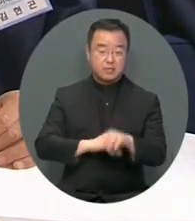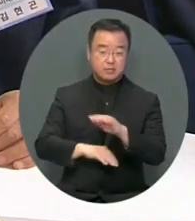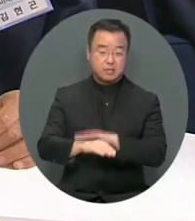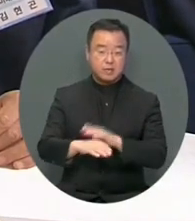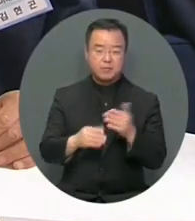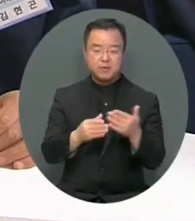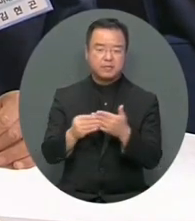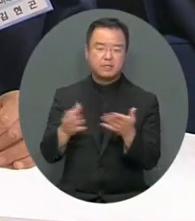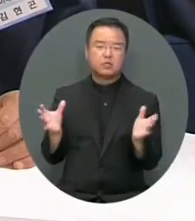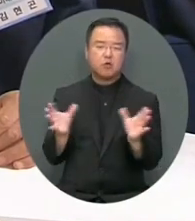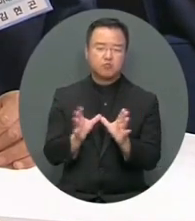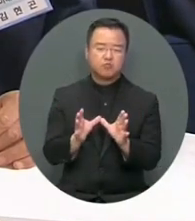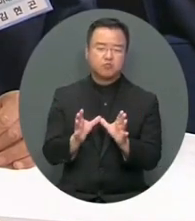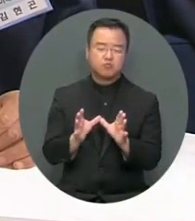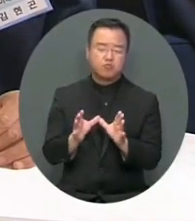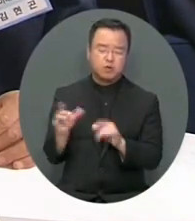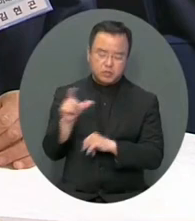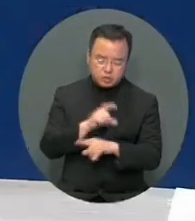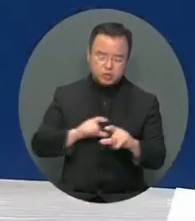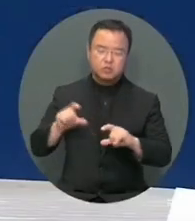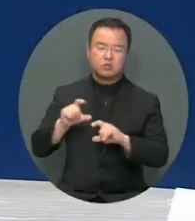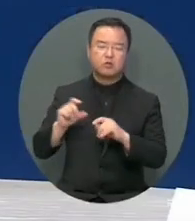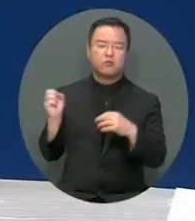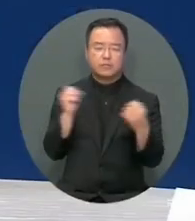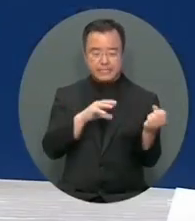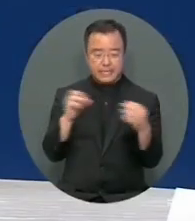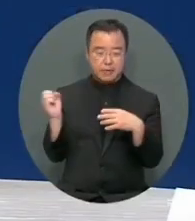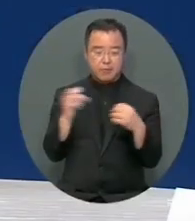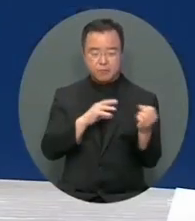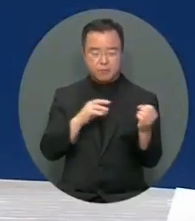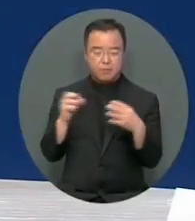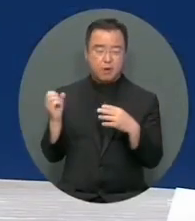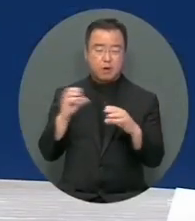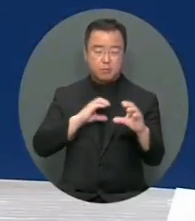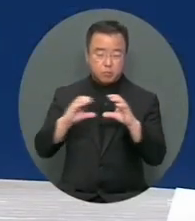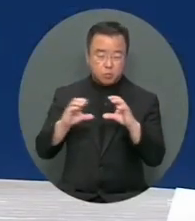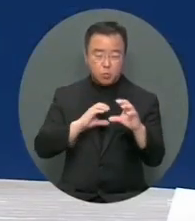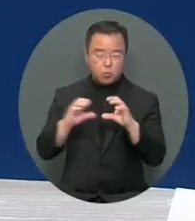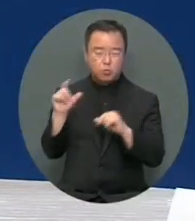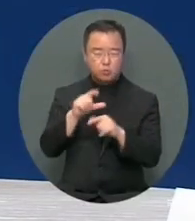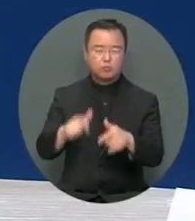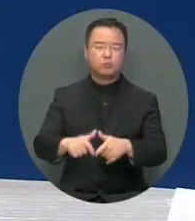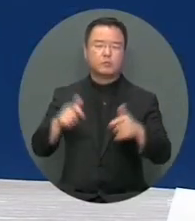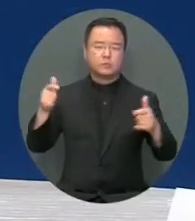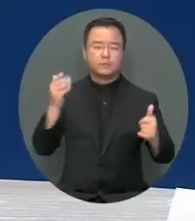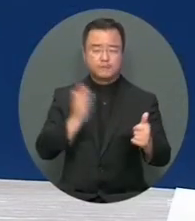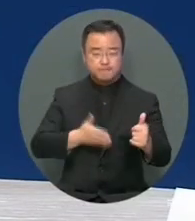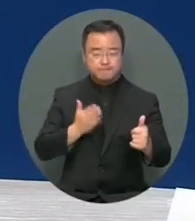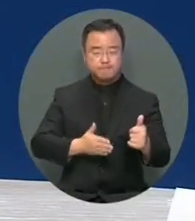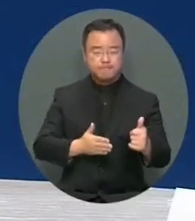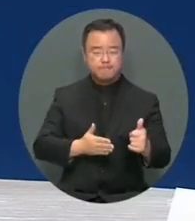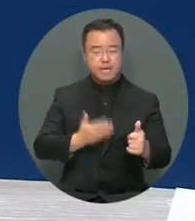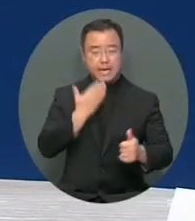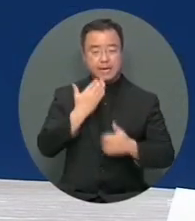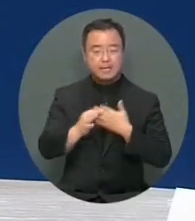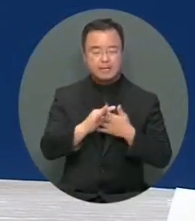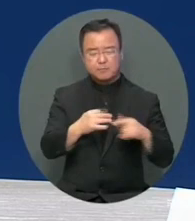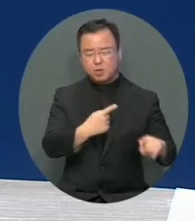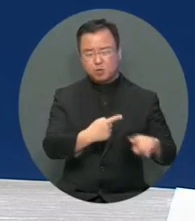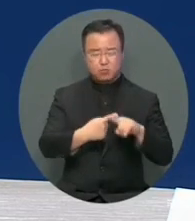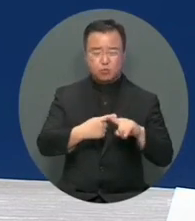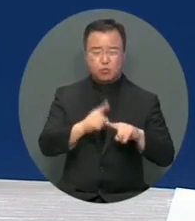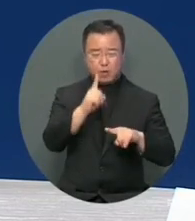더욱더 대화와 소통을 촉구해서 가능하면 일방통과가 없도록 하는